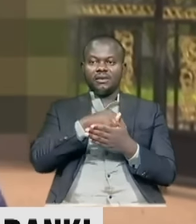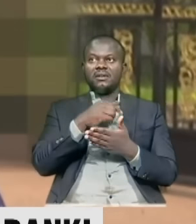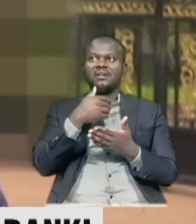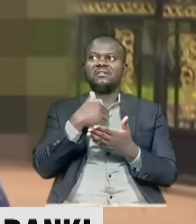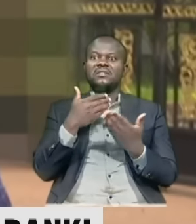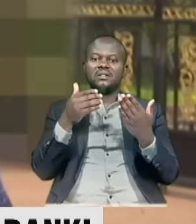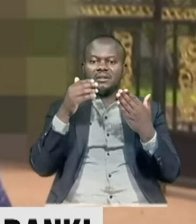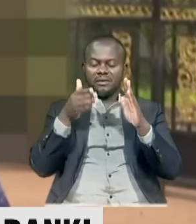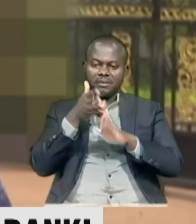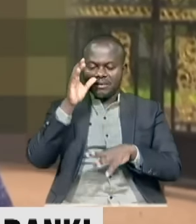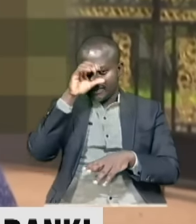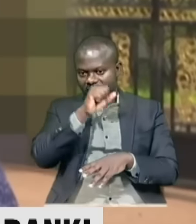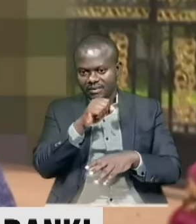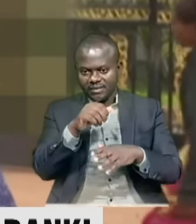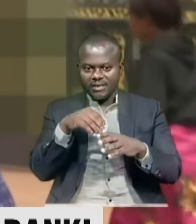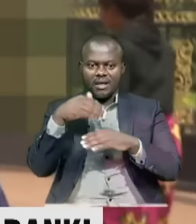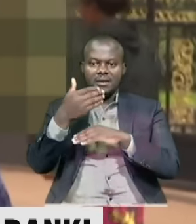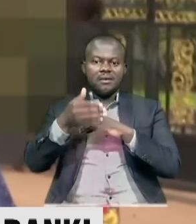nyabura mbahamagaye